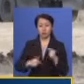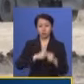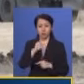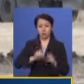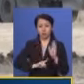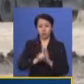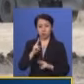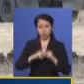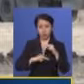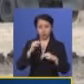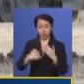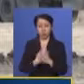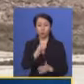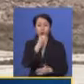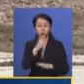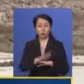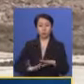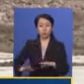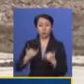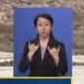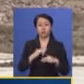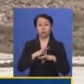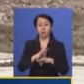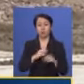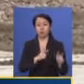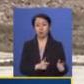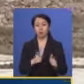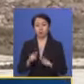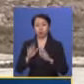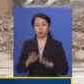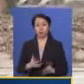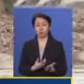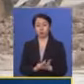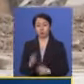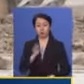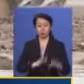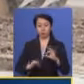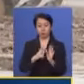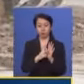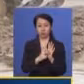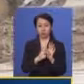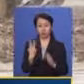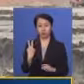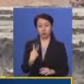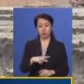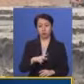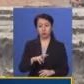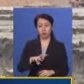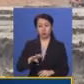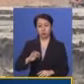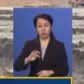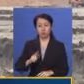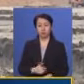начал строительство новой откормочной площадки. Сейчас ведется подготовка участка. Потратят на проект около 820 миллионов тенге. В этом